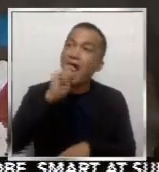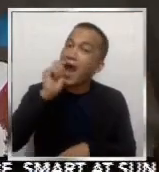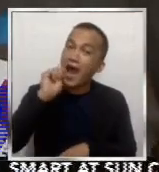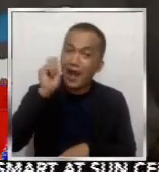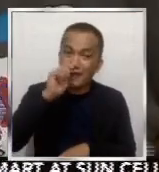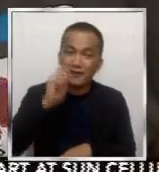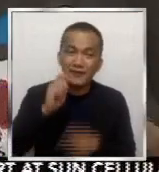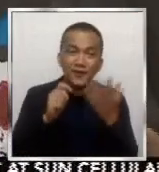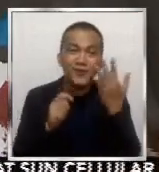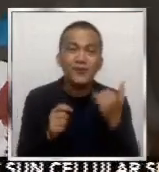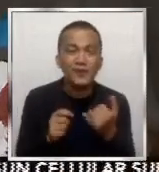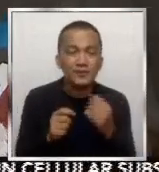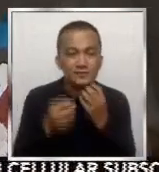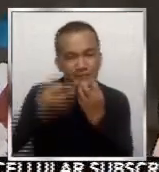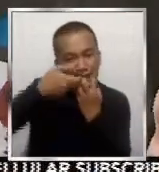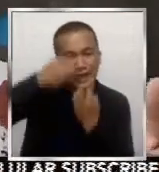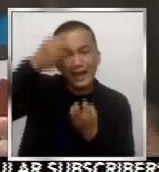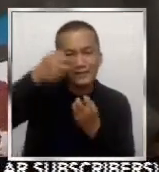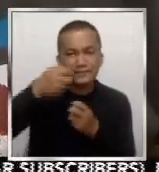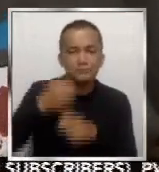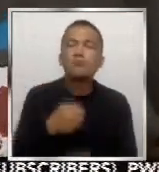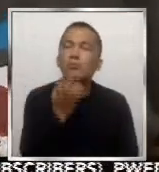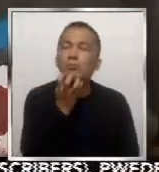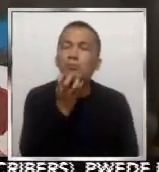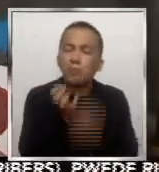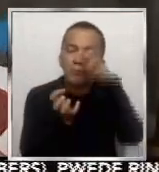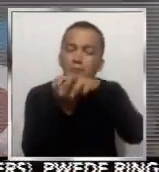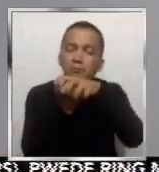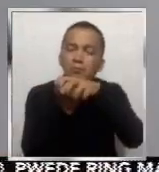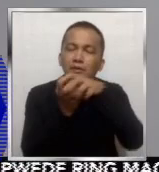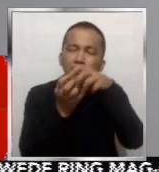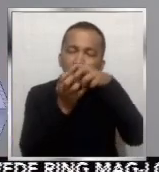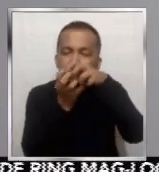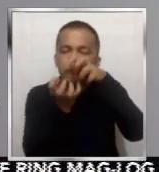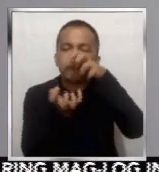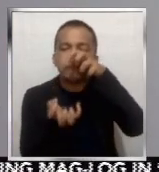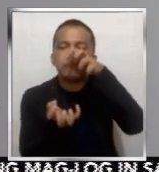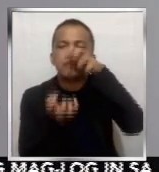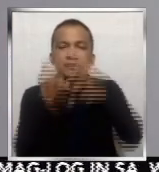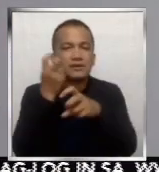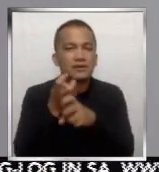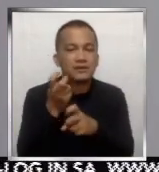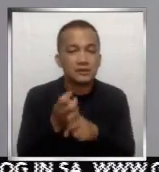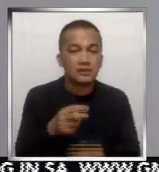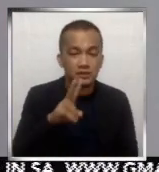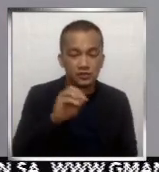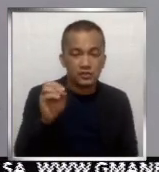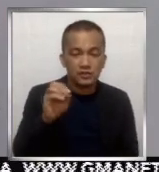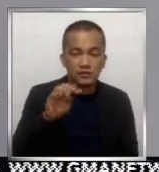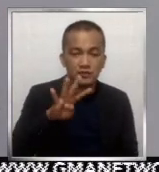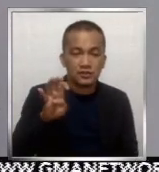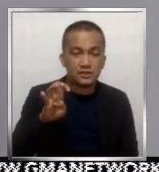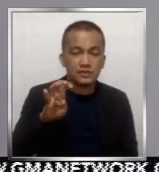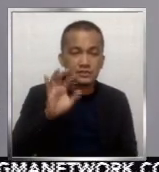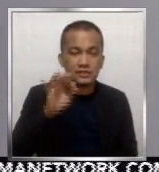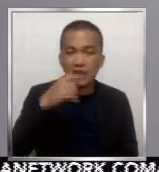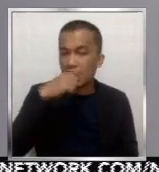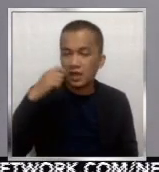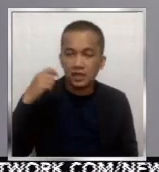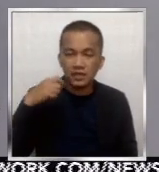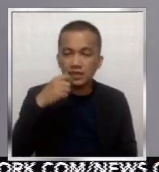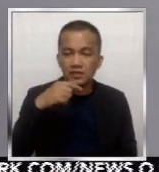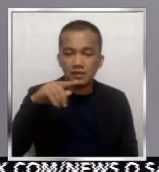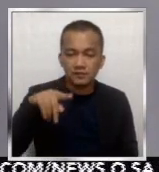na buksan yun pag nakasara yun eh, pagka namatay na yung pasyente. Sa 2,490 na naswab sa QCGH